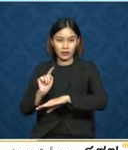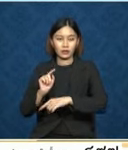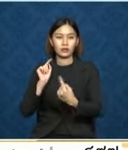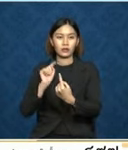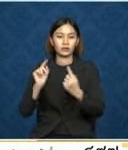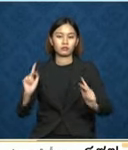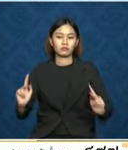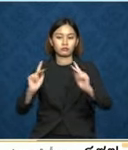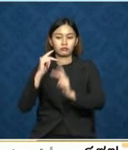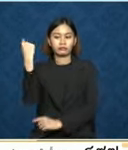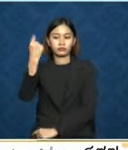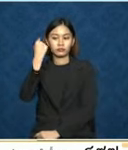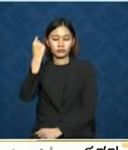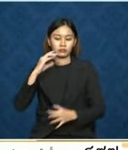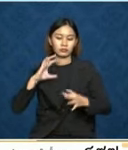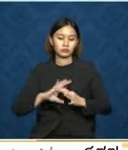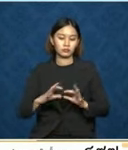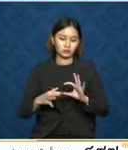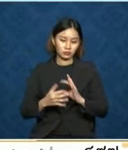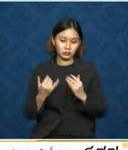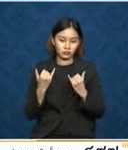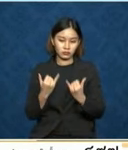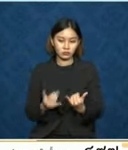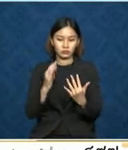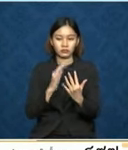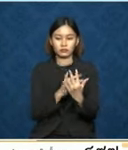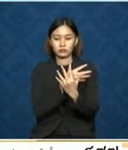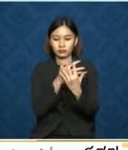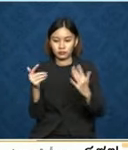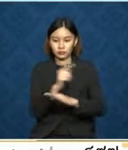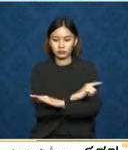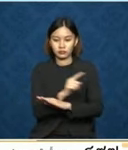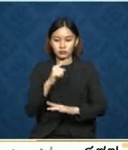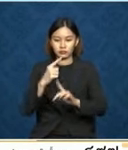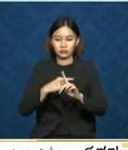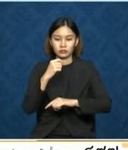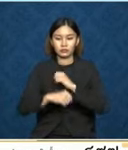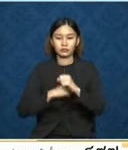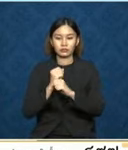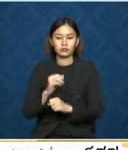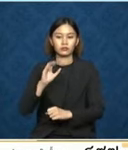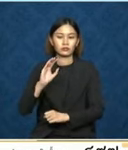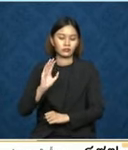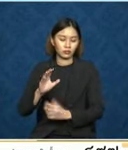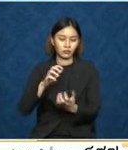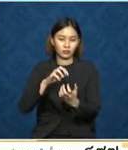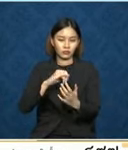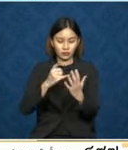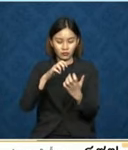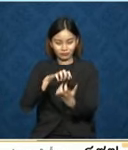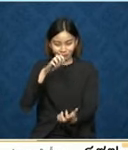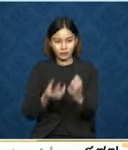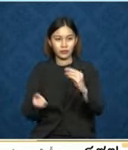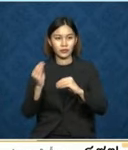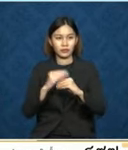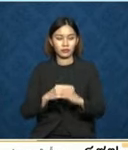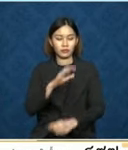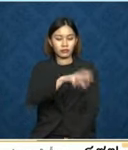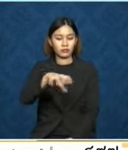กระทรวงการท่องเที่ยวและกีฬาเพิ่มปฏิทินการท่องเที่ยวของจังหวัดพิจิตรด้วยครับสถานที่ท่องเที่ยวที่สำคัญได้แก่